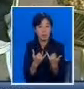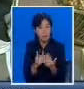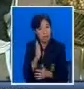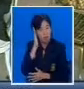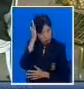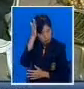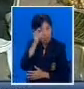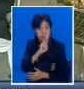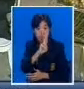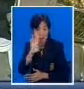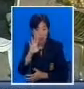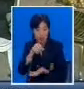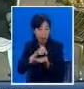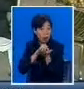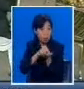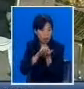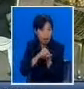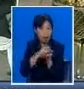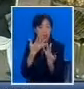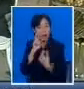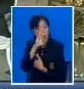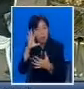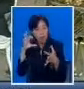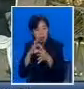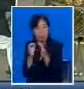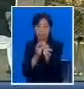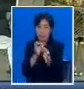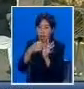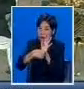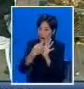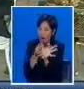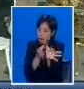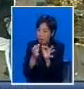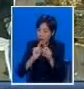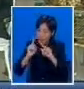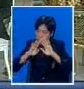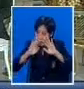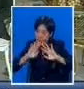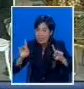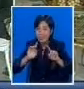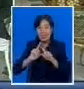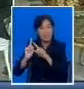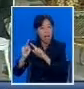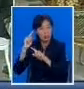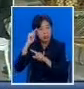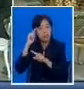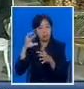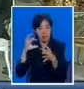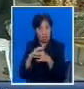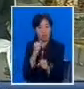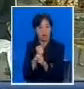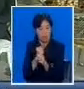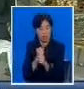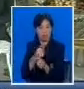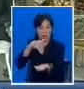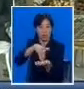การนะครับแล้วก็ระบบการทำความเข้าใจที่ดีขึ้นนะครับผมคิดว่าความเจ็บปวดที่สุดของนักลงทุนความจริงไม่เฉพาะต่างชาติคนไทยนะ